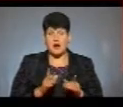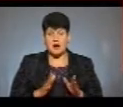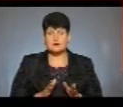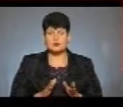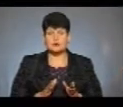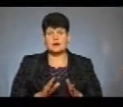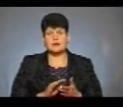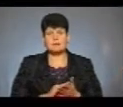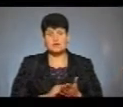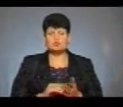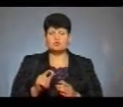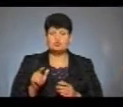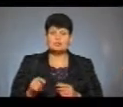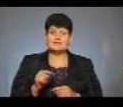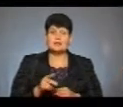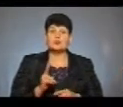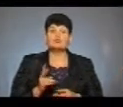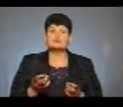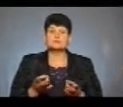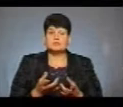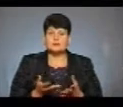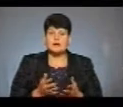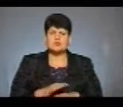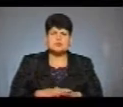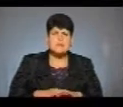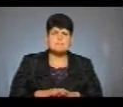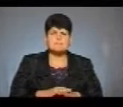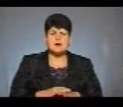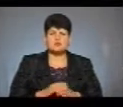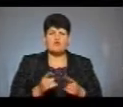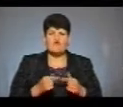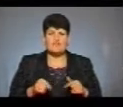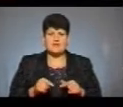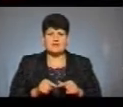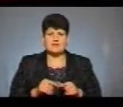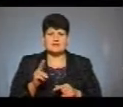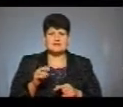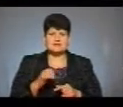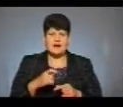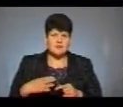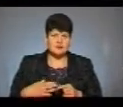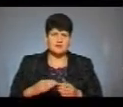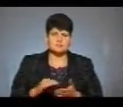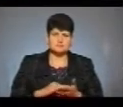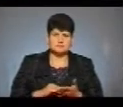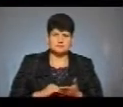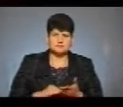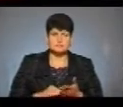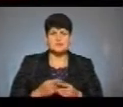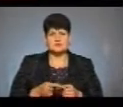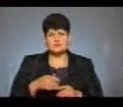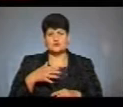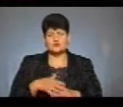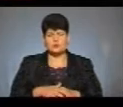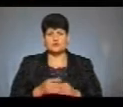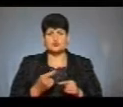Але пишуть люди тим, які це потрібно. А коли це масово, відділами, цехами, цілими підрозділами, зрозуміло, що це вже